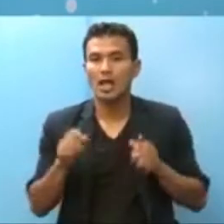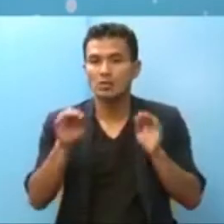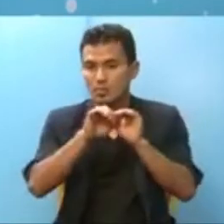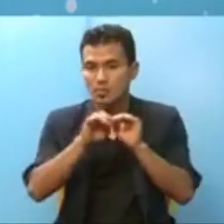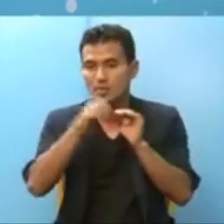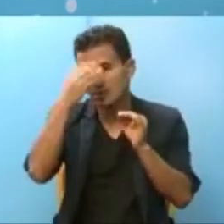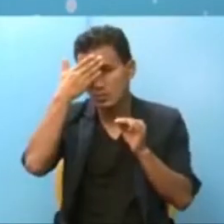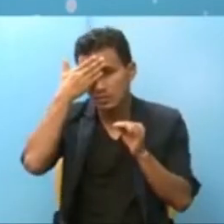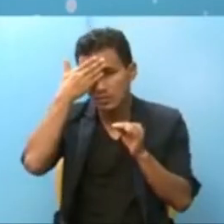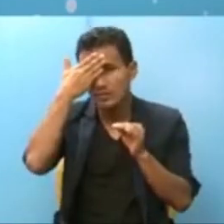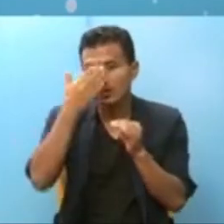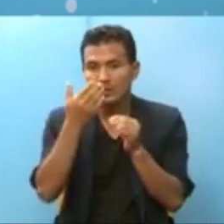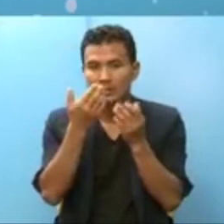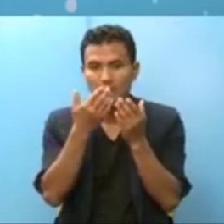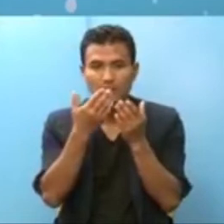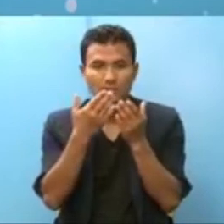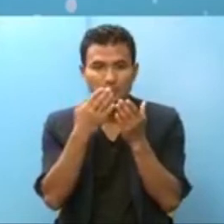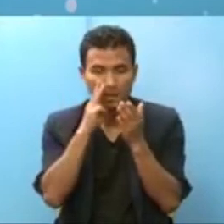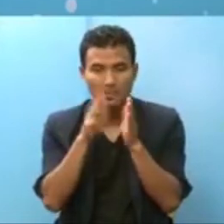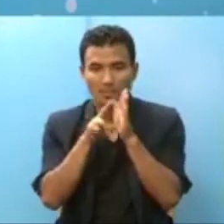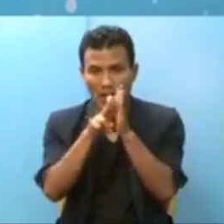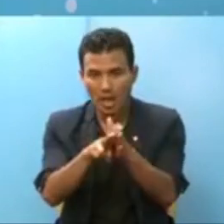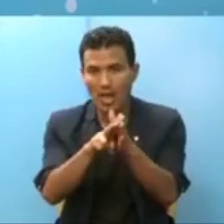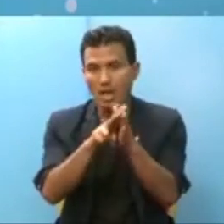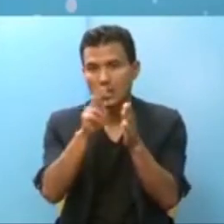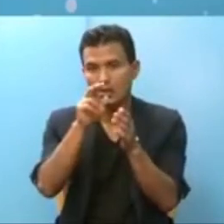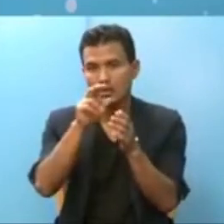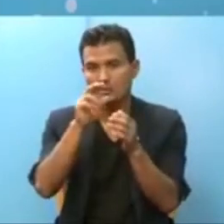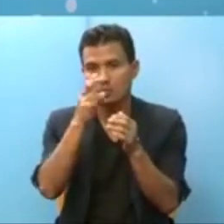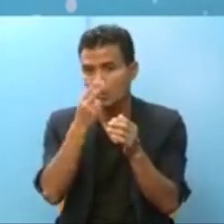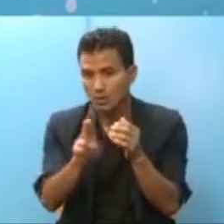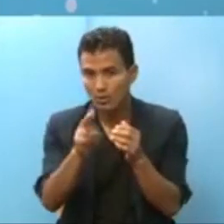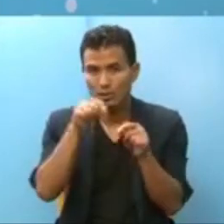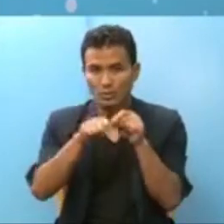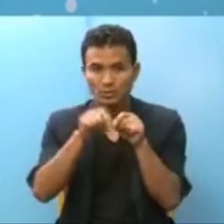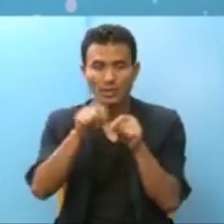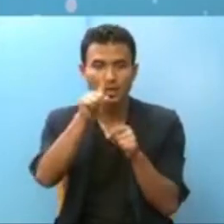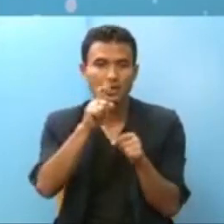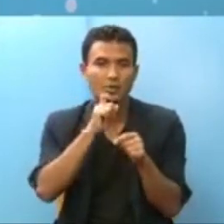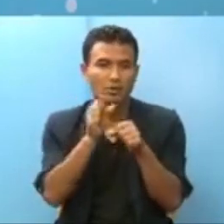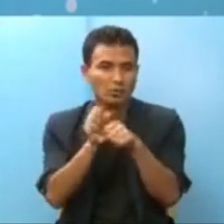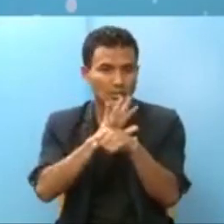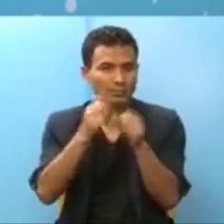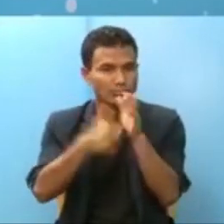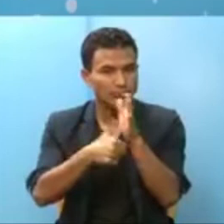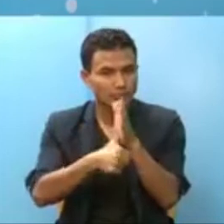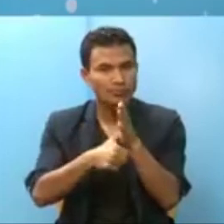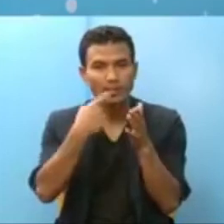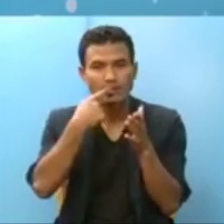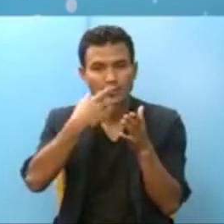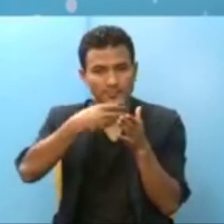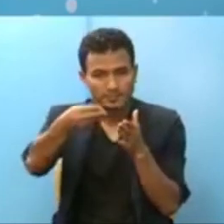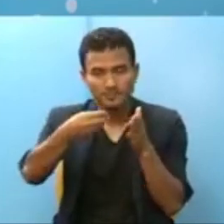कारणले भर्ना भायेको मिती सतत्तर असार एक गते कोवीड परिच्चन का लागी स्वाब